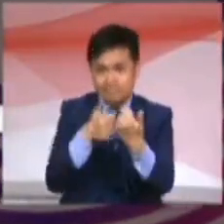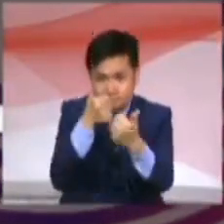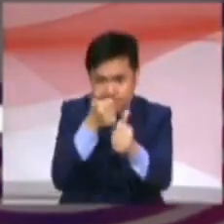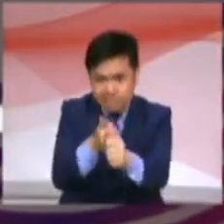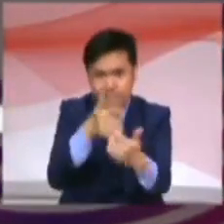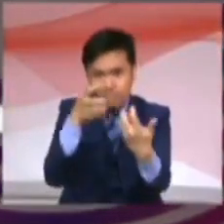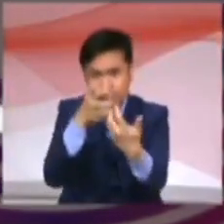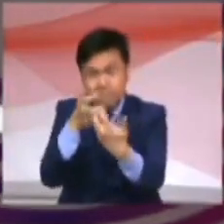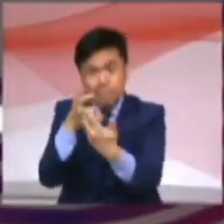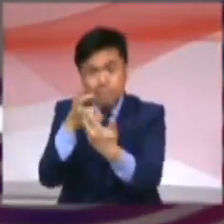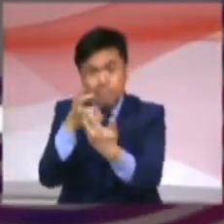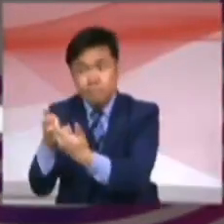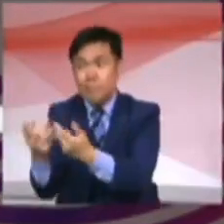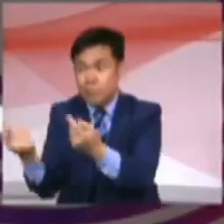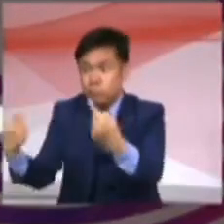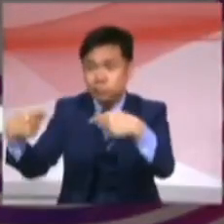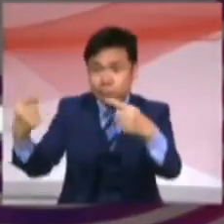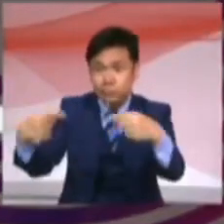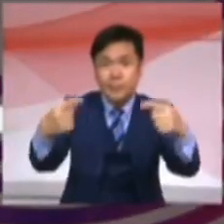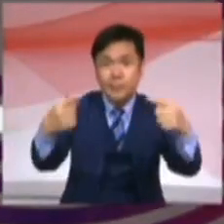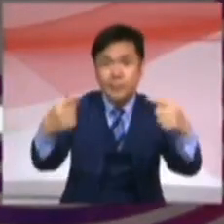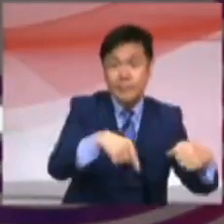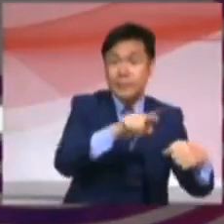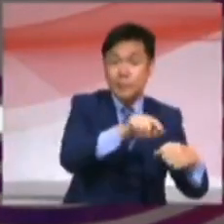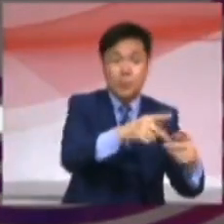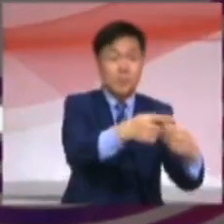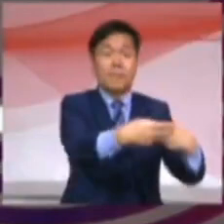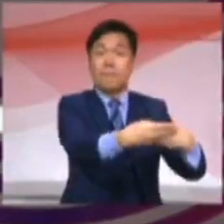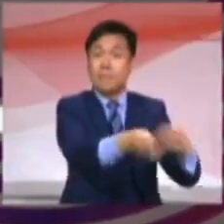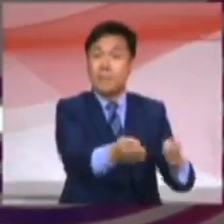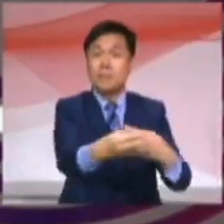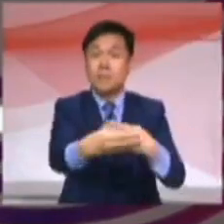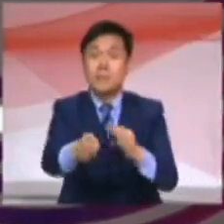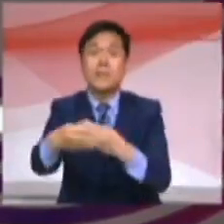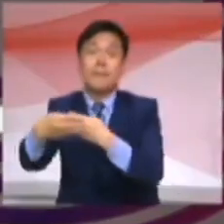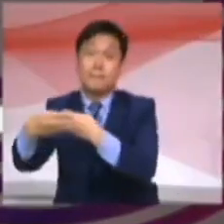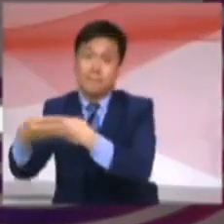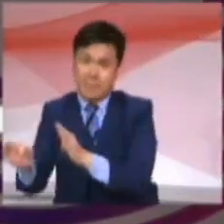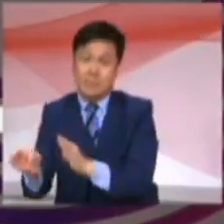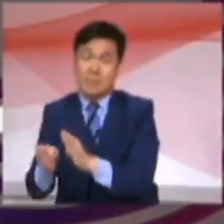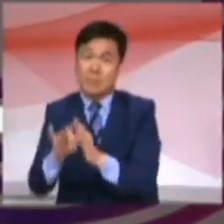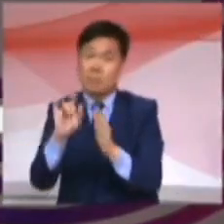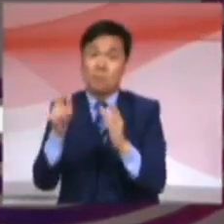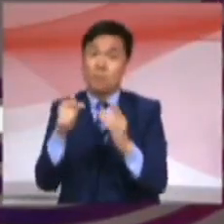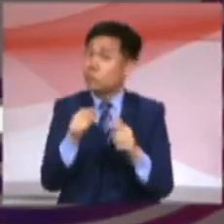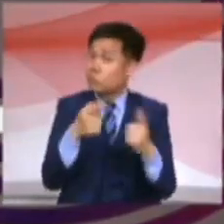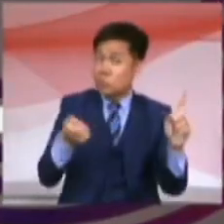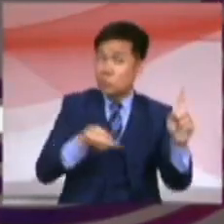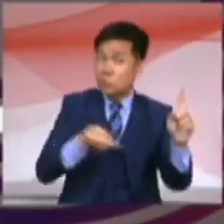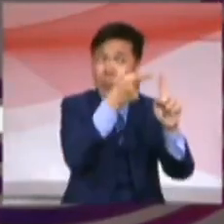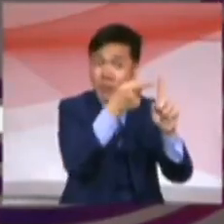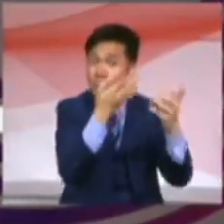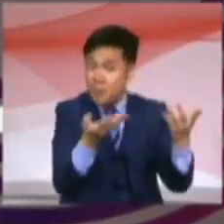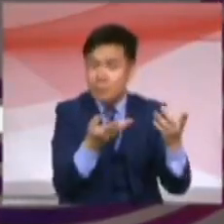kepada ruang-ruang yang kita perlu sediakan untuk tujuan peperiksaan SPM.